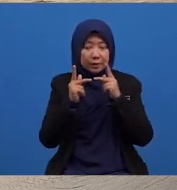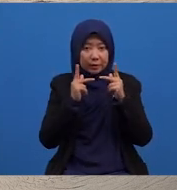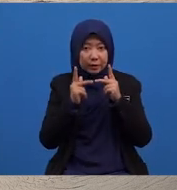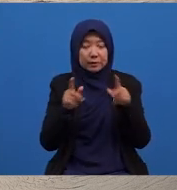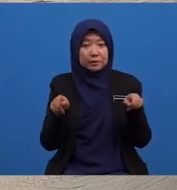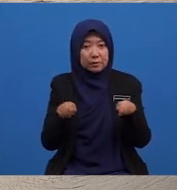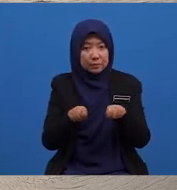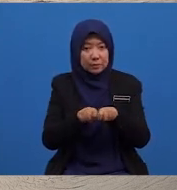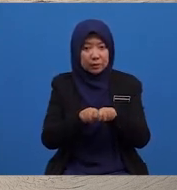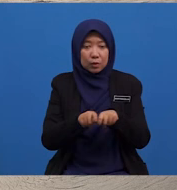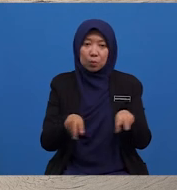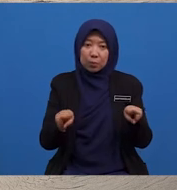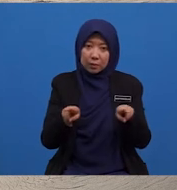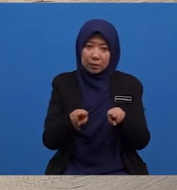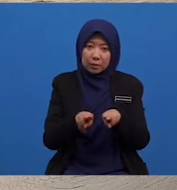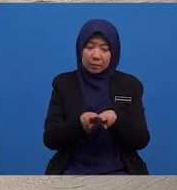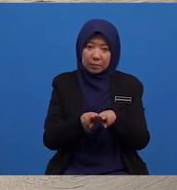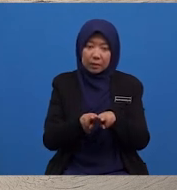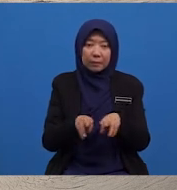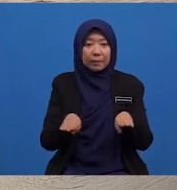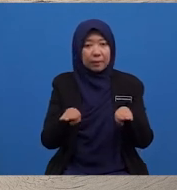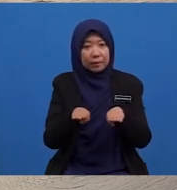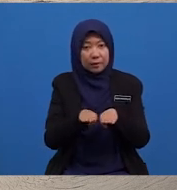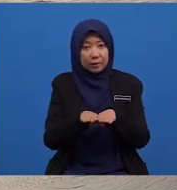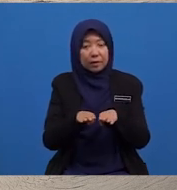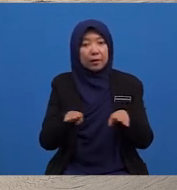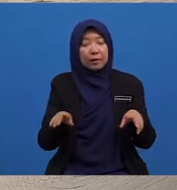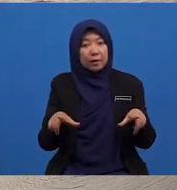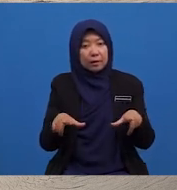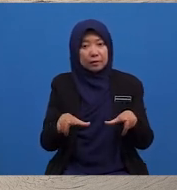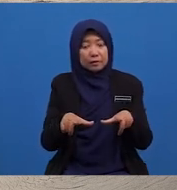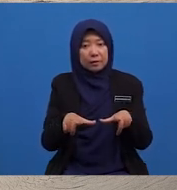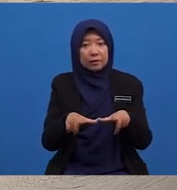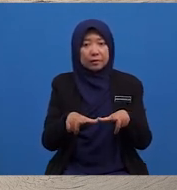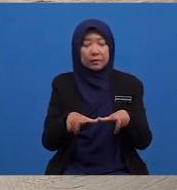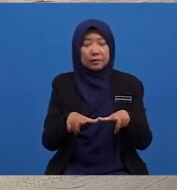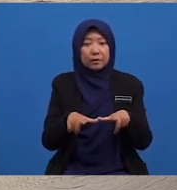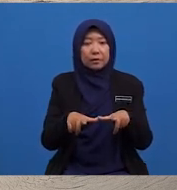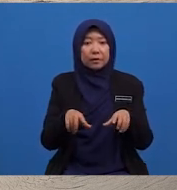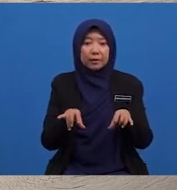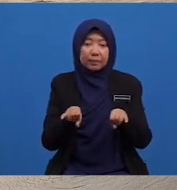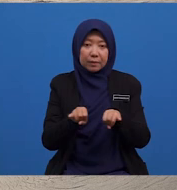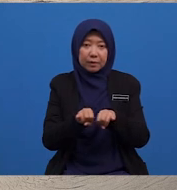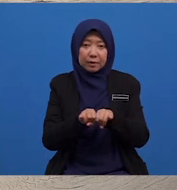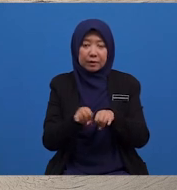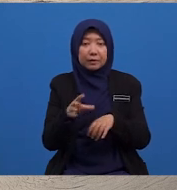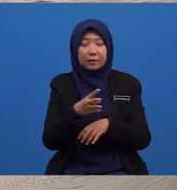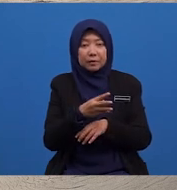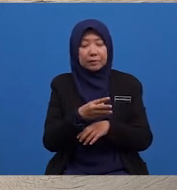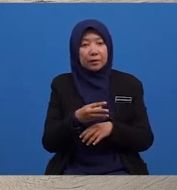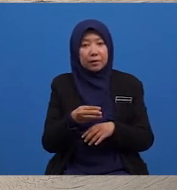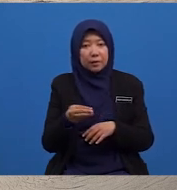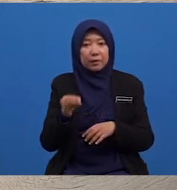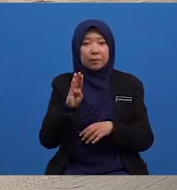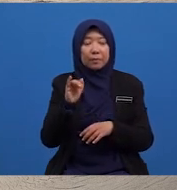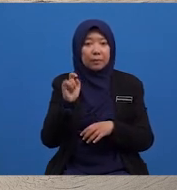seperti umpama, bagai, laksana, ibarat dan baik. Manakala perumpamaan